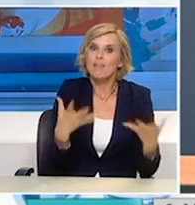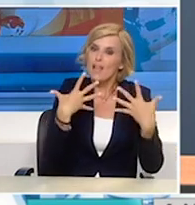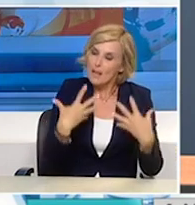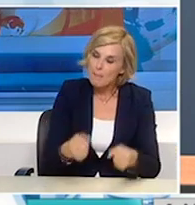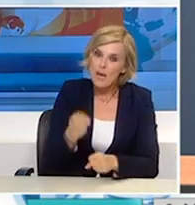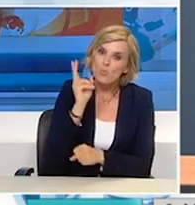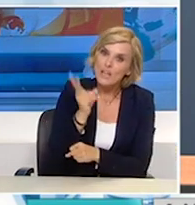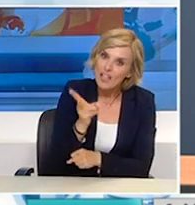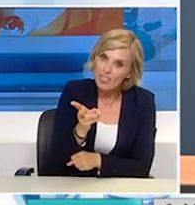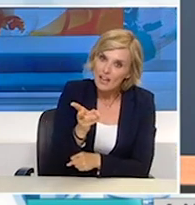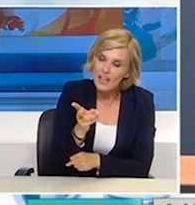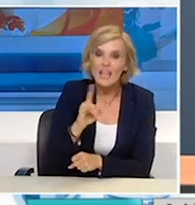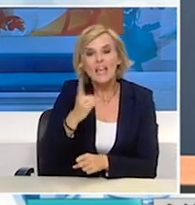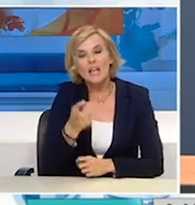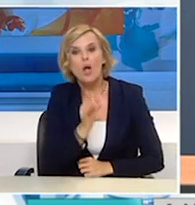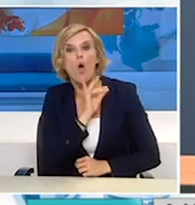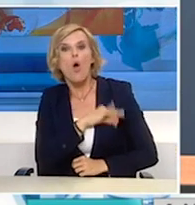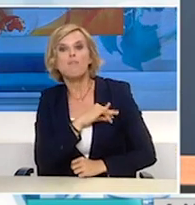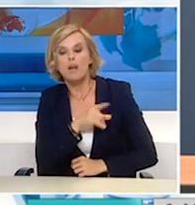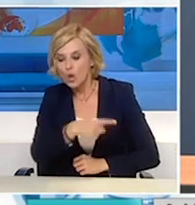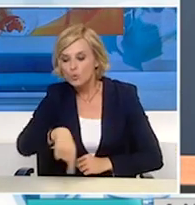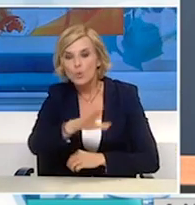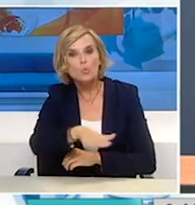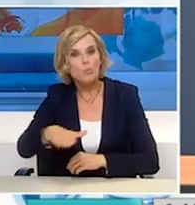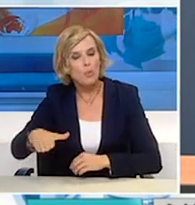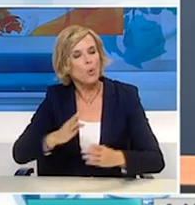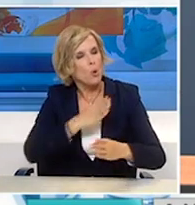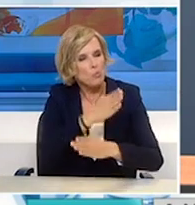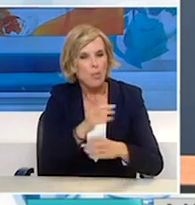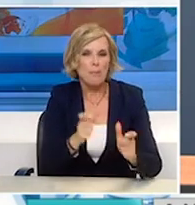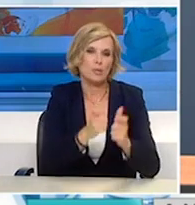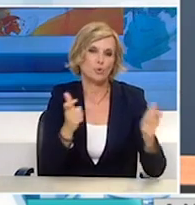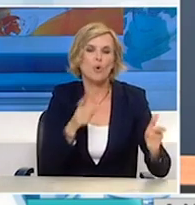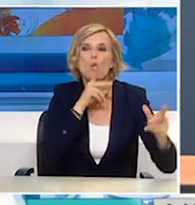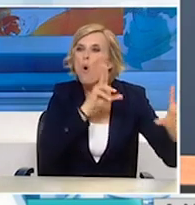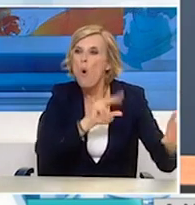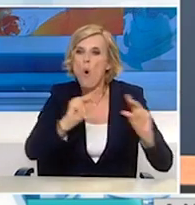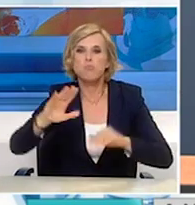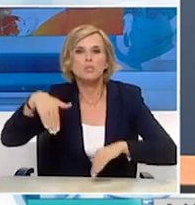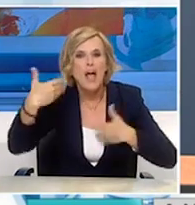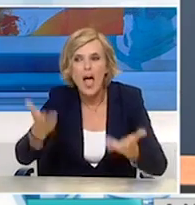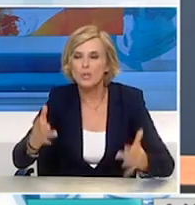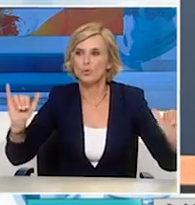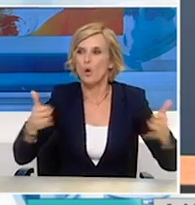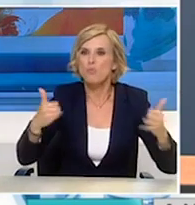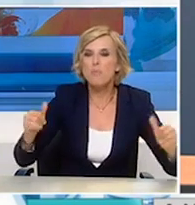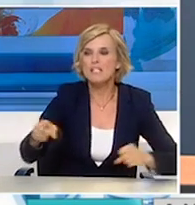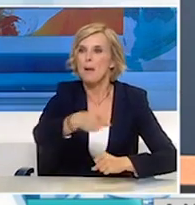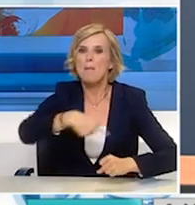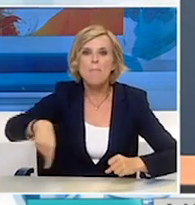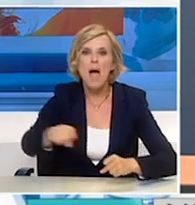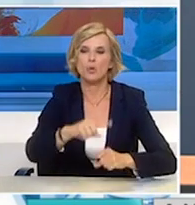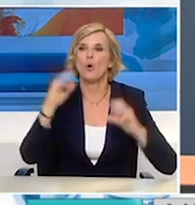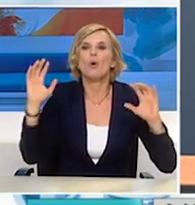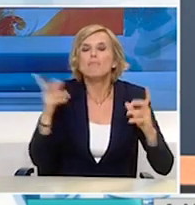είναι περισσότεροι από το όφελος των παιδιών που επανέρχονται στη σχολική διαδικασία. Βέβαια, κάτι που λειτουργεί καλά για ένα παιδί μπορεί να μην λειτουργεί καλά για ένα